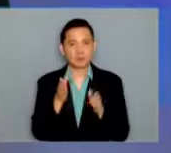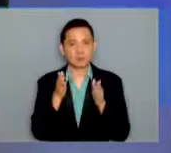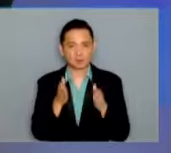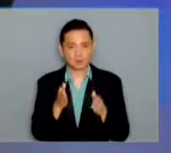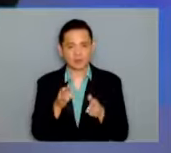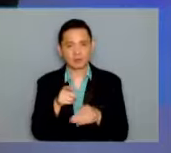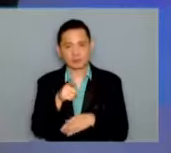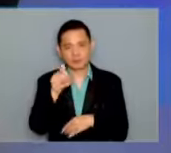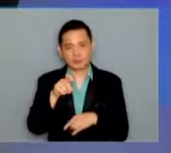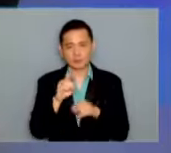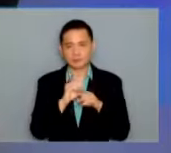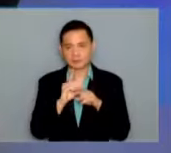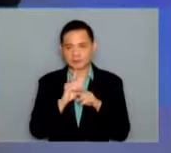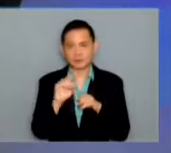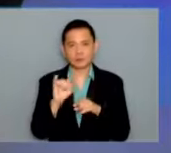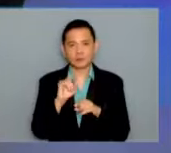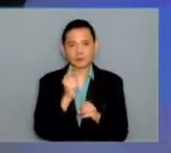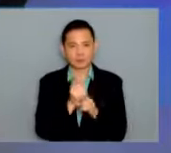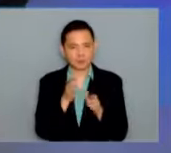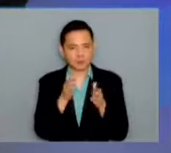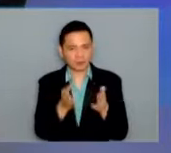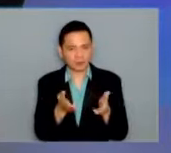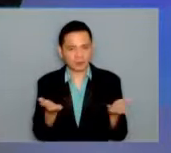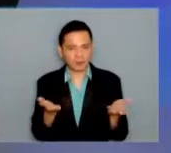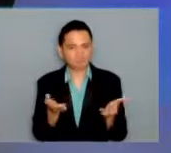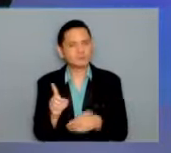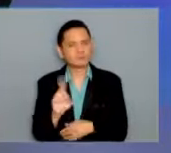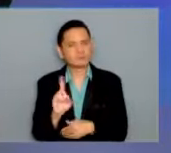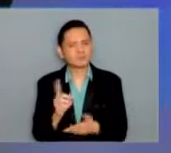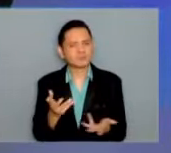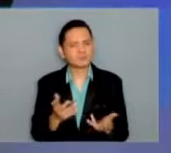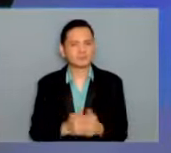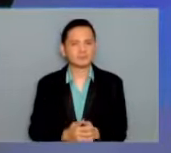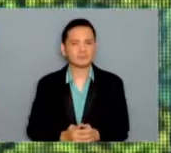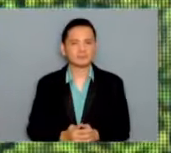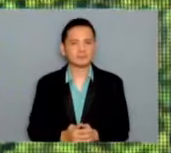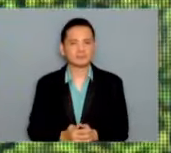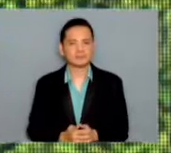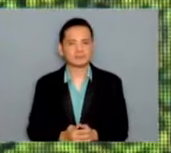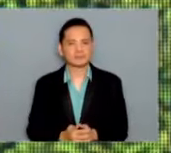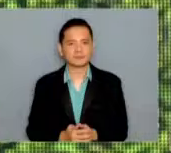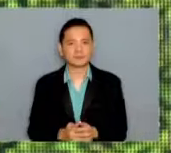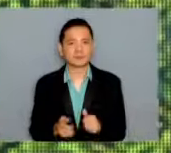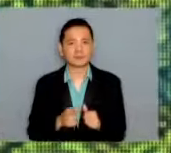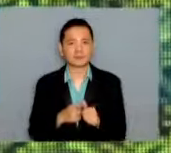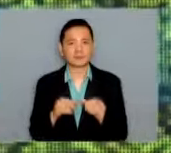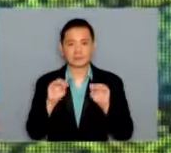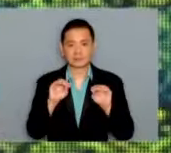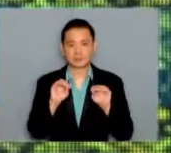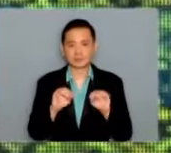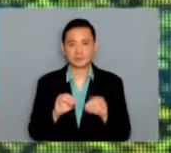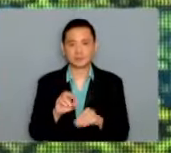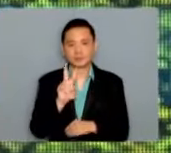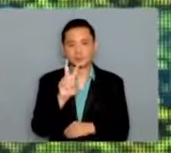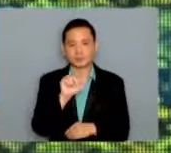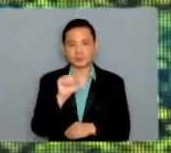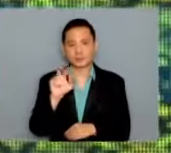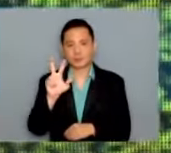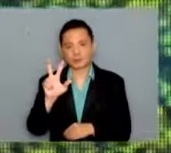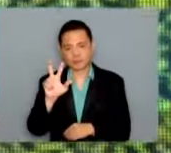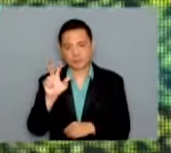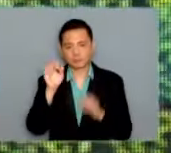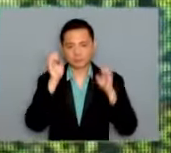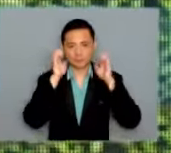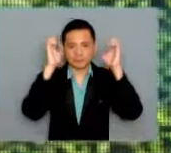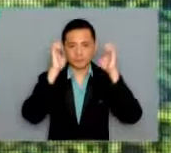form na sinusunod. Tell us more about that. So, but before that one, turo lang ako ng mga 2 to 3 exercises para warm up, para bago